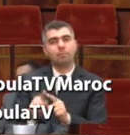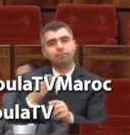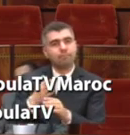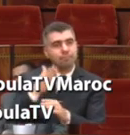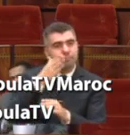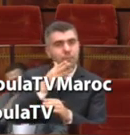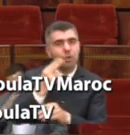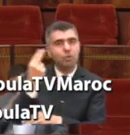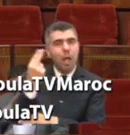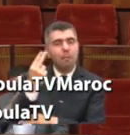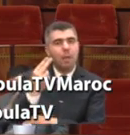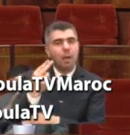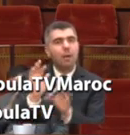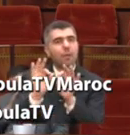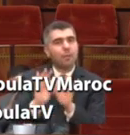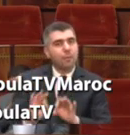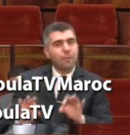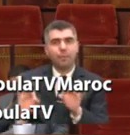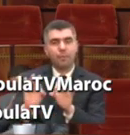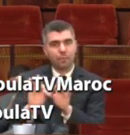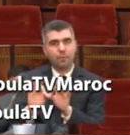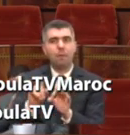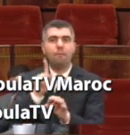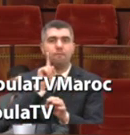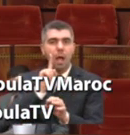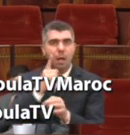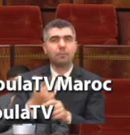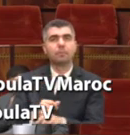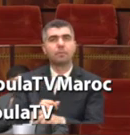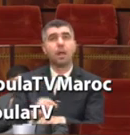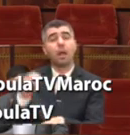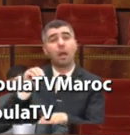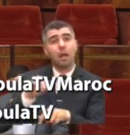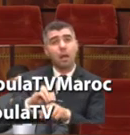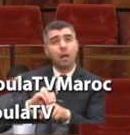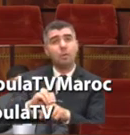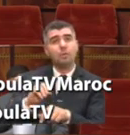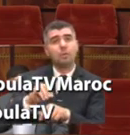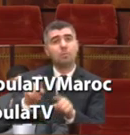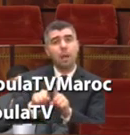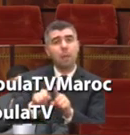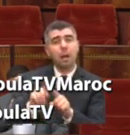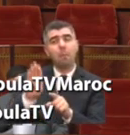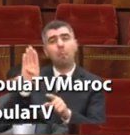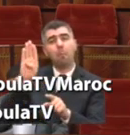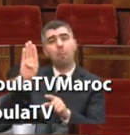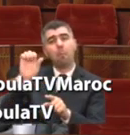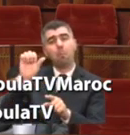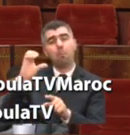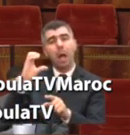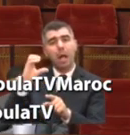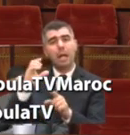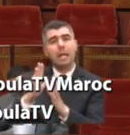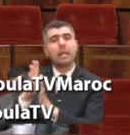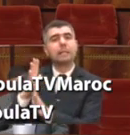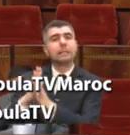عن التعليم العالي وخصوصا في صفوف الفتيات، وكيحن عاوتاني ظاهره ديال البكالوريا القديمه، ولينا اليوم كنسمعوا بكالوريا